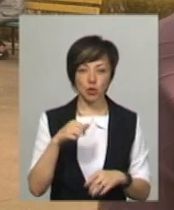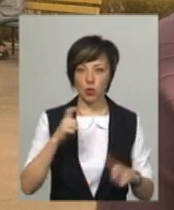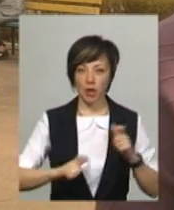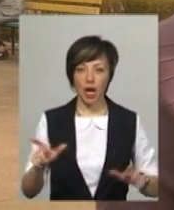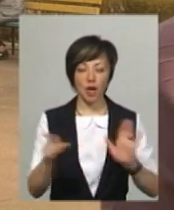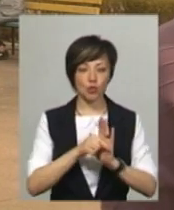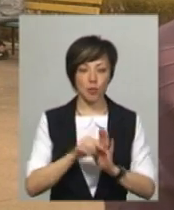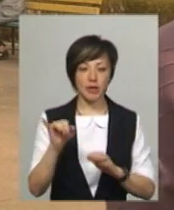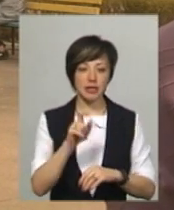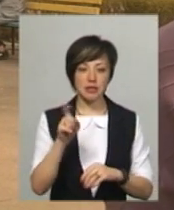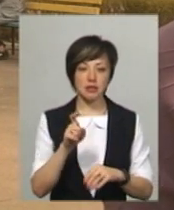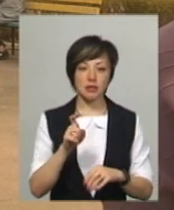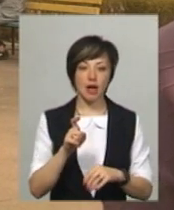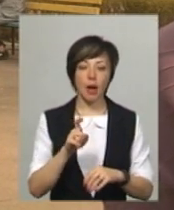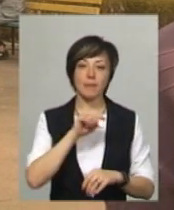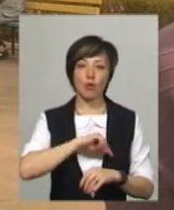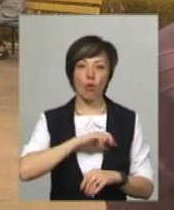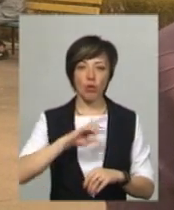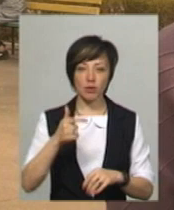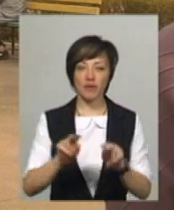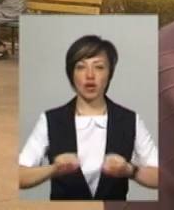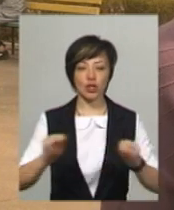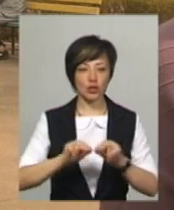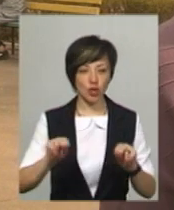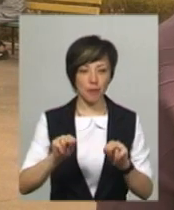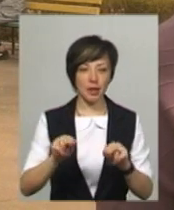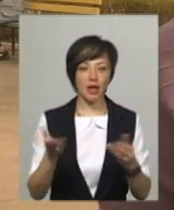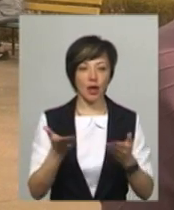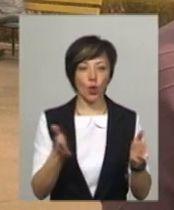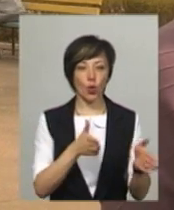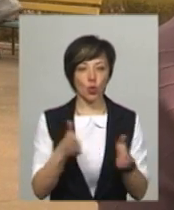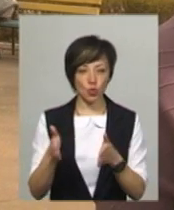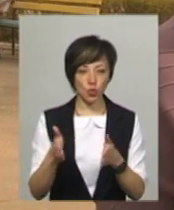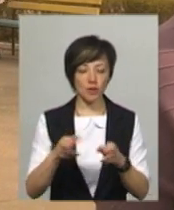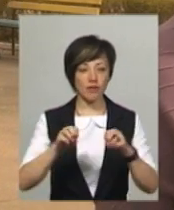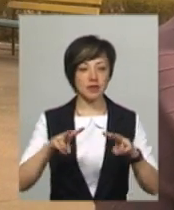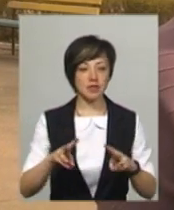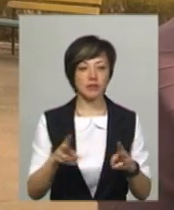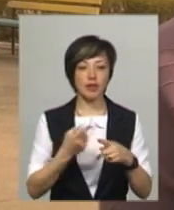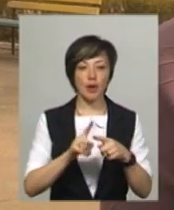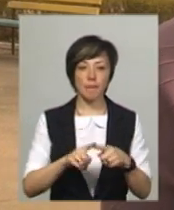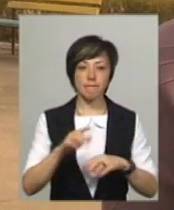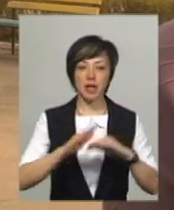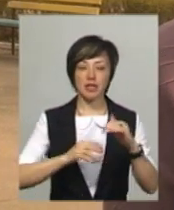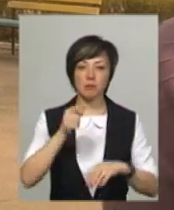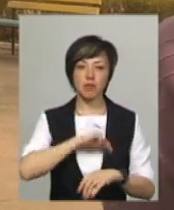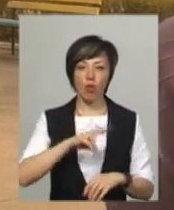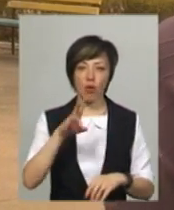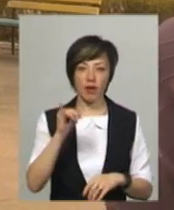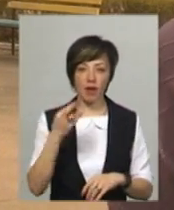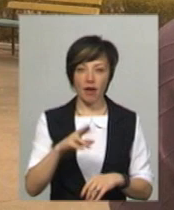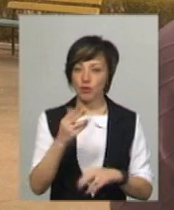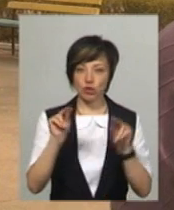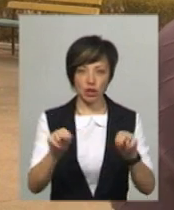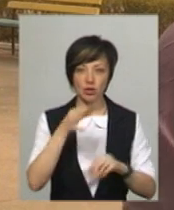а разом із практичними психологами і з викладачами, які готують фахівців спеціальності практична психологія. І я